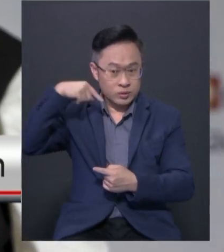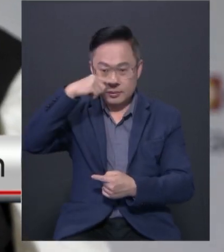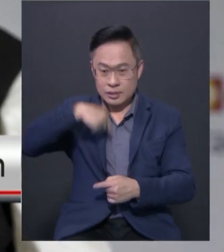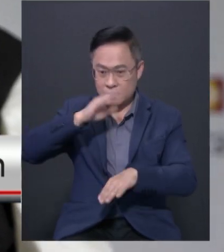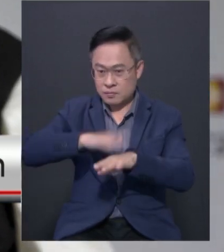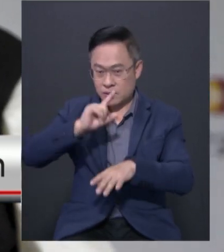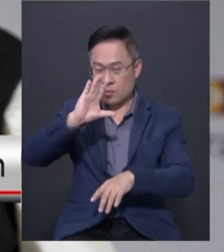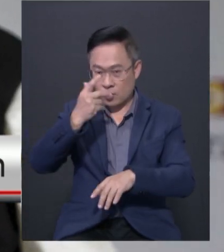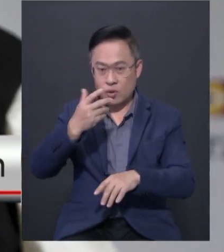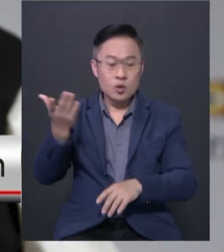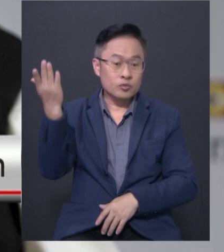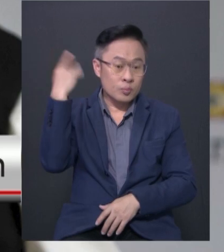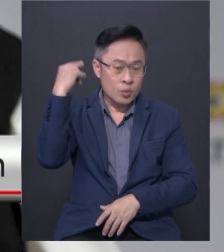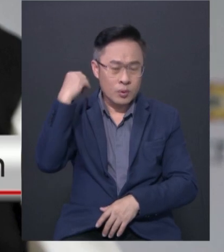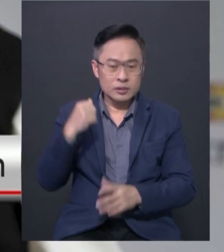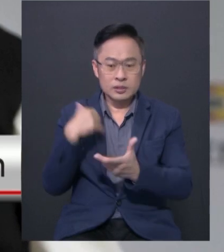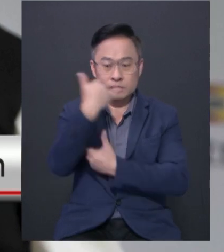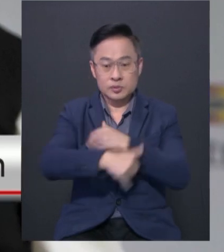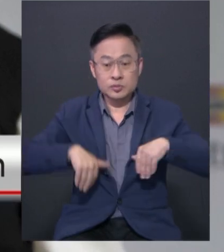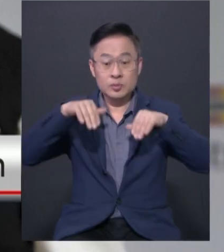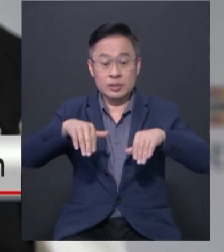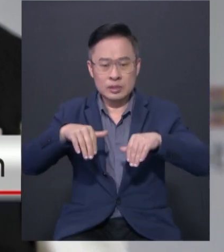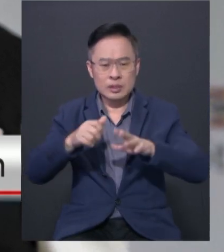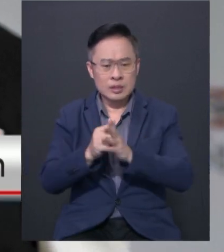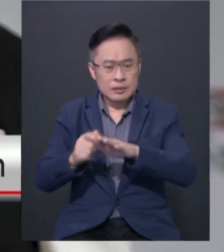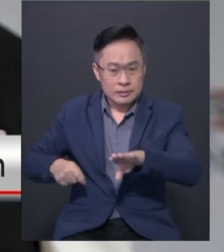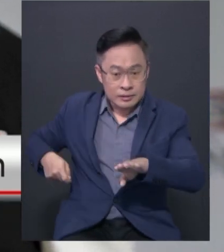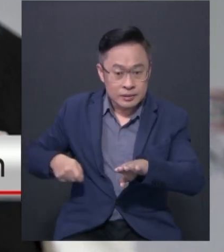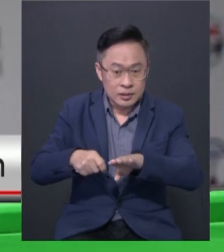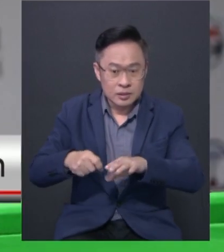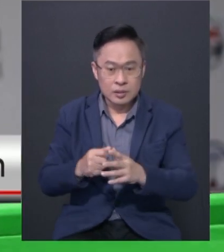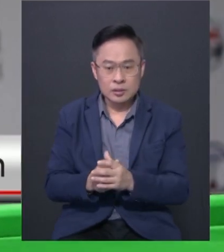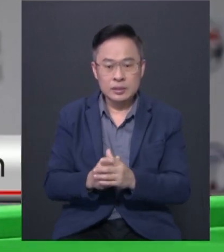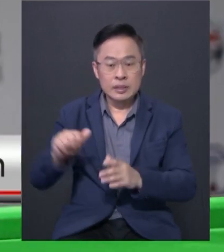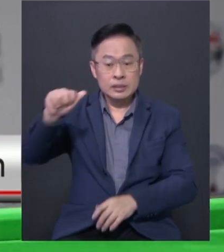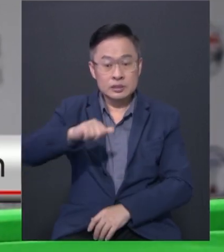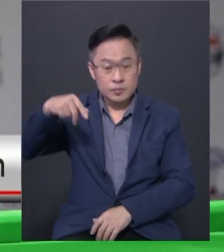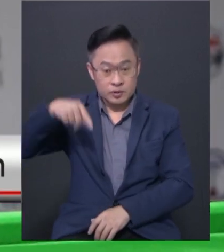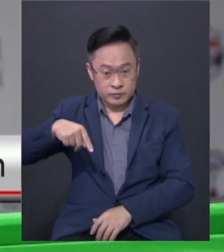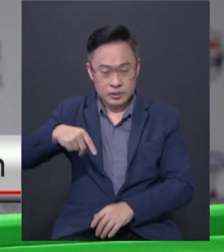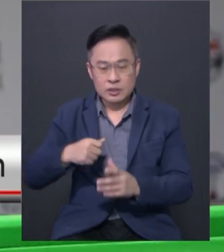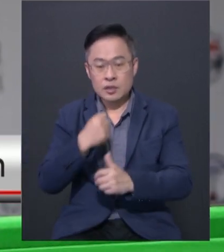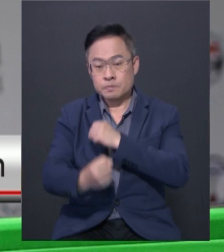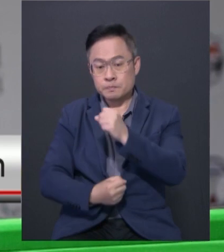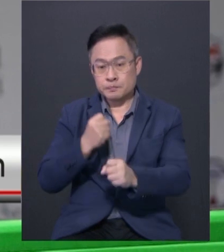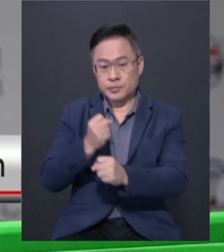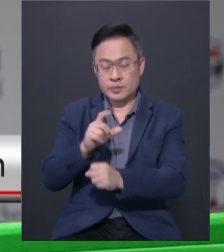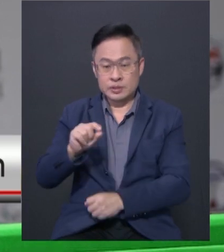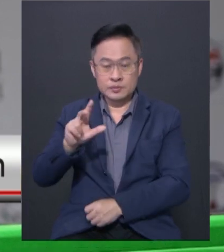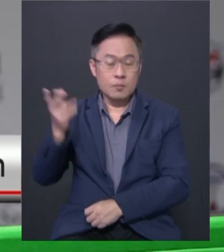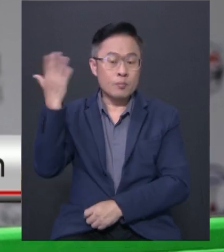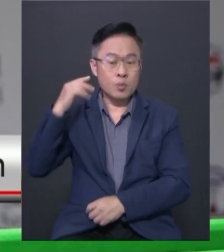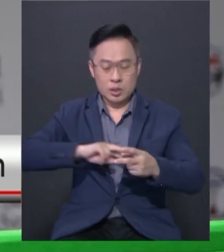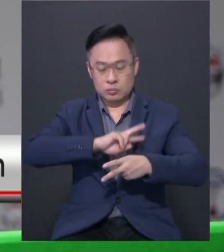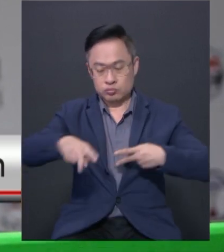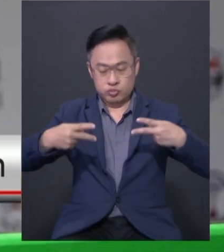พ2023ครับที่ซิดนีย์ประเทศออสเตรเลียครับระหว่างวันที่31มกราคมถึง3กุมภาพันธ์เมื่อวานนี้เนี่ยเป็นการแข่งขันในรอบรองชนะ